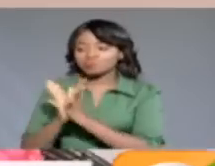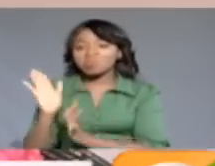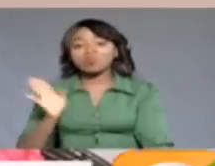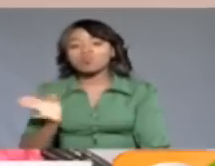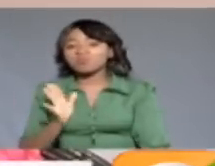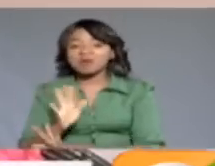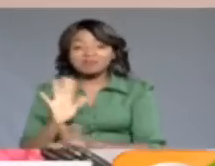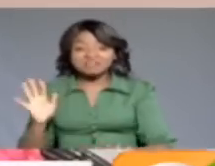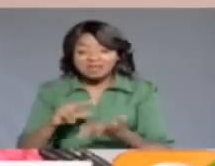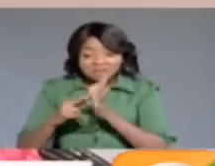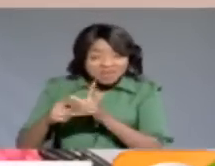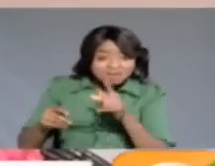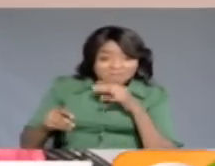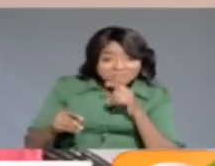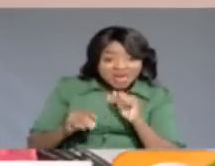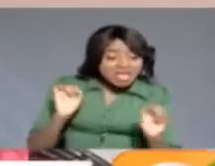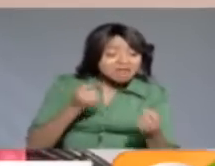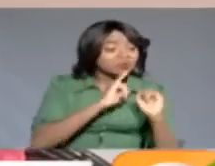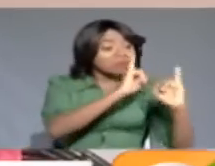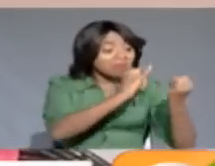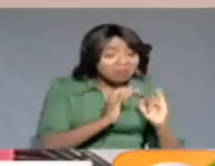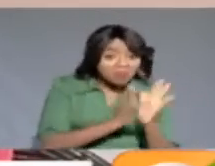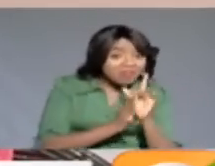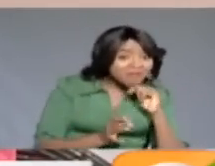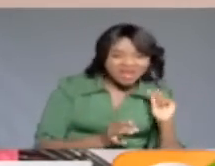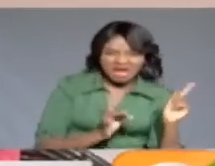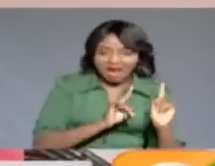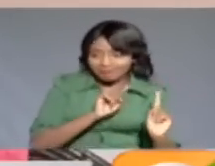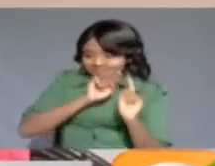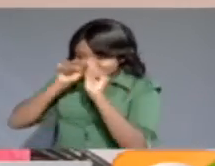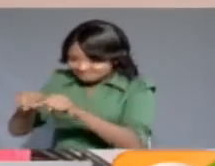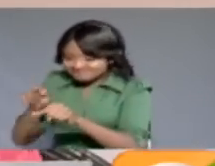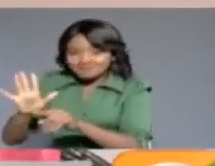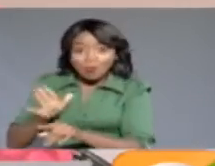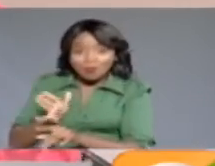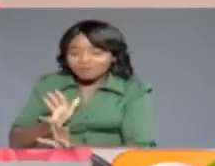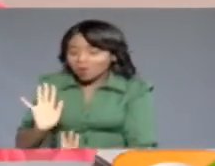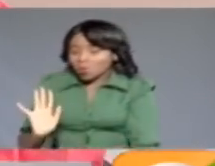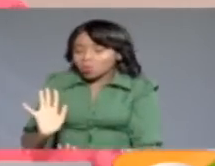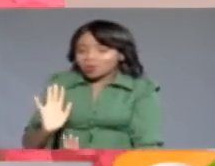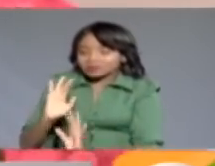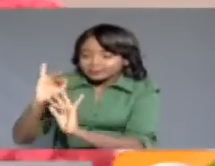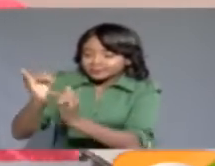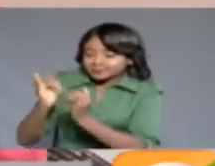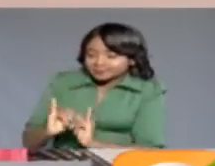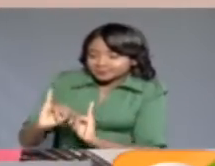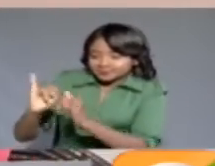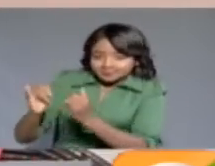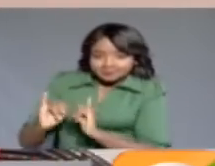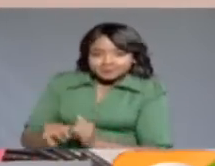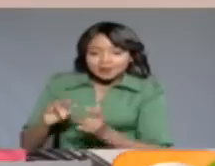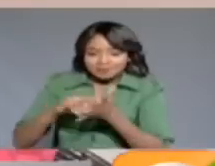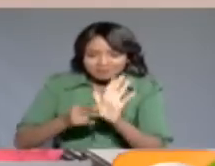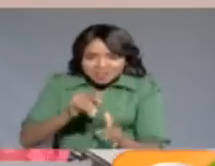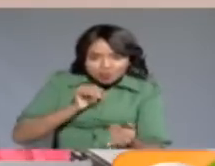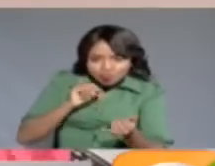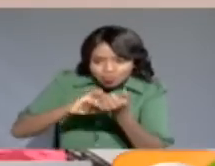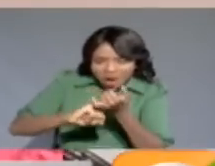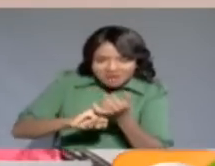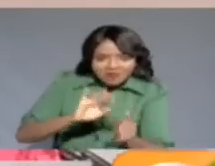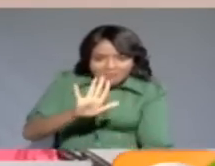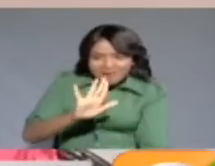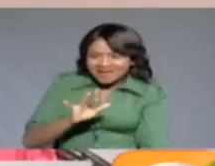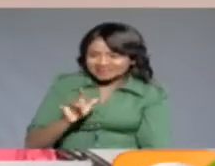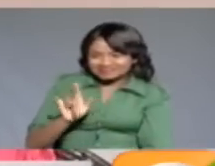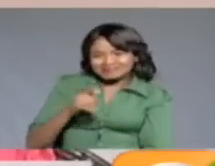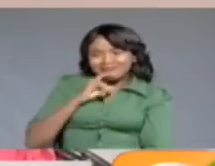hawezi kuketi na wanaume. Amependa mahali pale ambapo pako na wanawake. Sasa huyu mama nafikiri anasikia uchungu